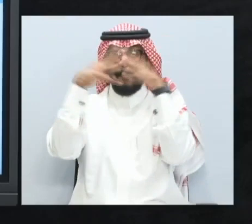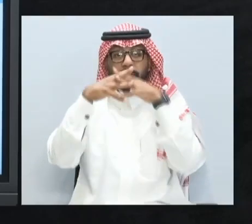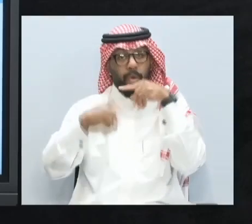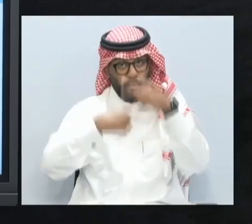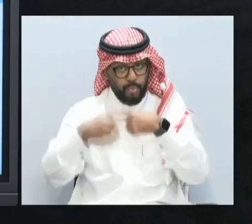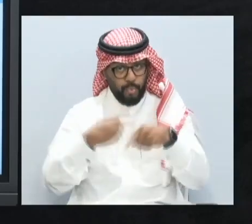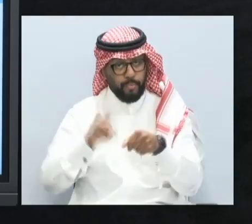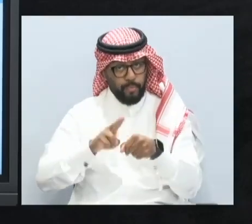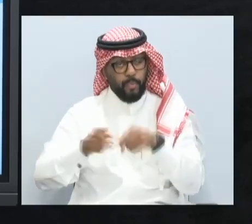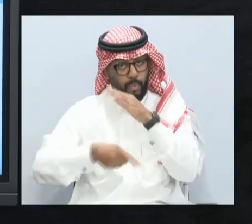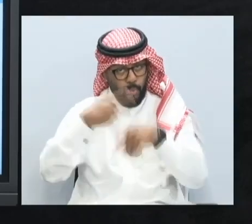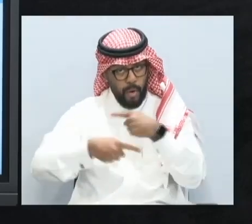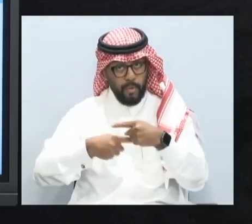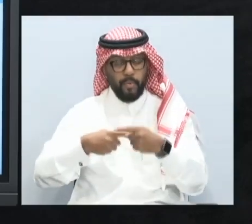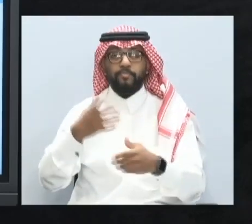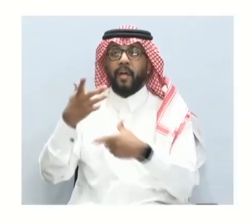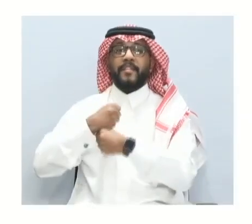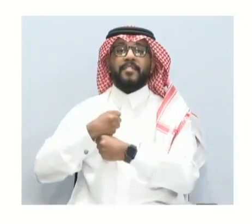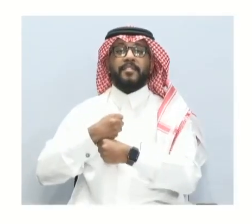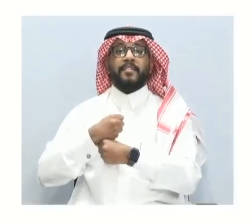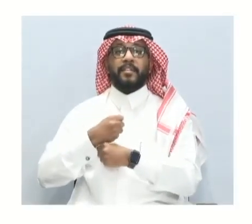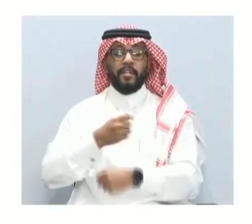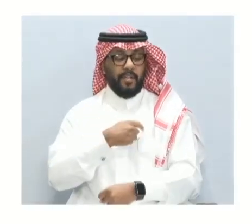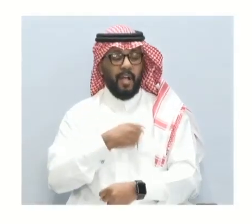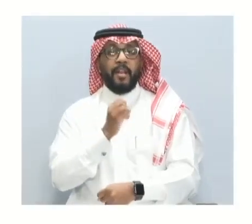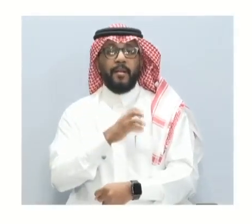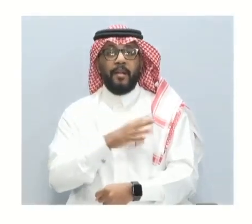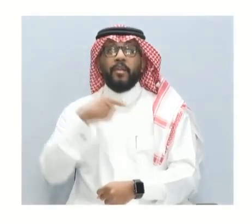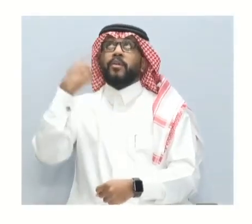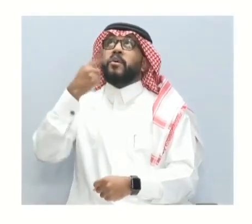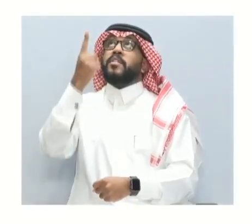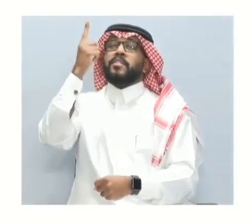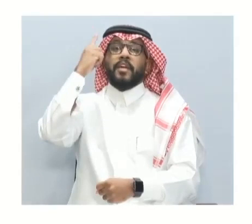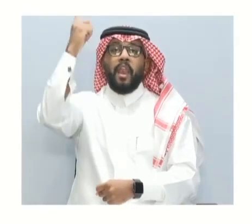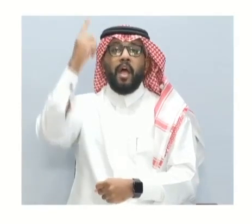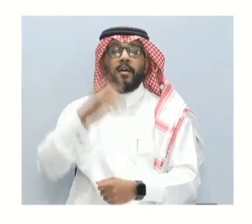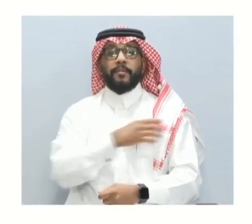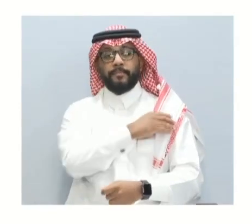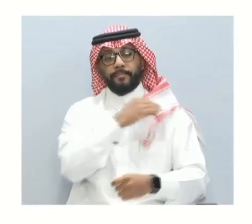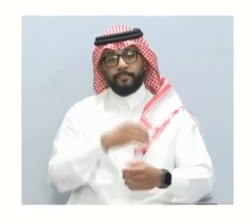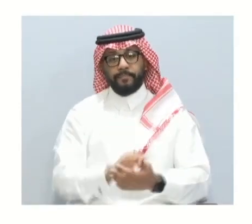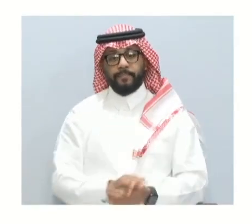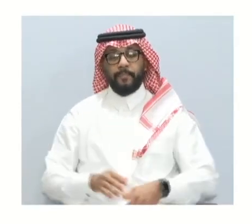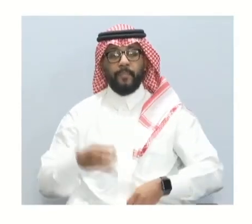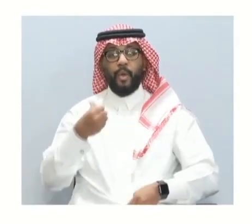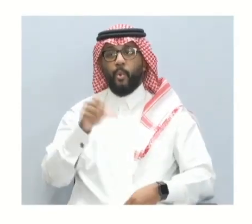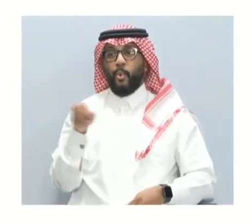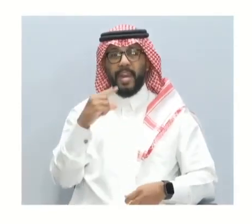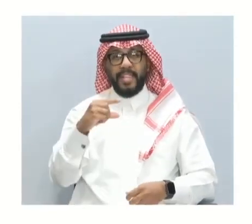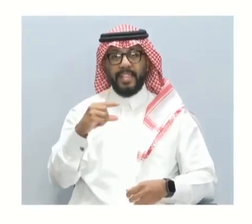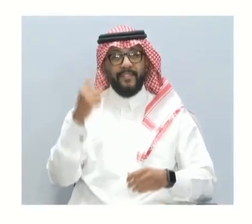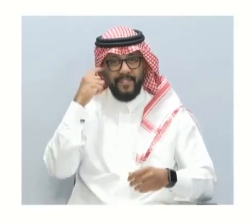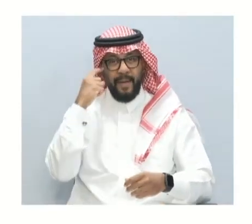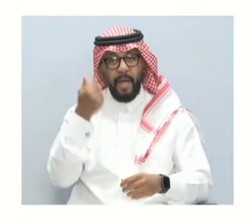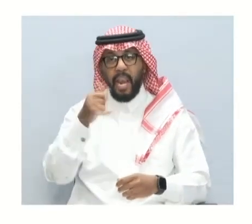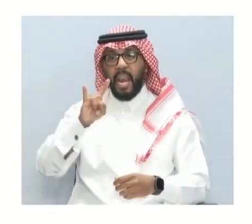هذه الامور فالقلب ان كان عامرا بذكر الله تعالى وله من الدعوات والتعوذات ورد لا يخل به